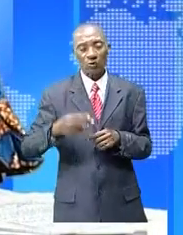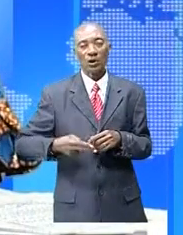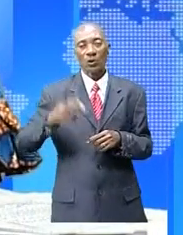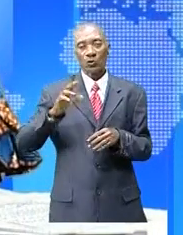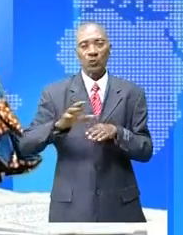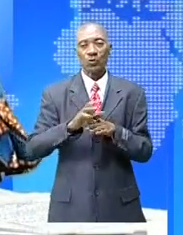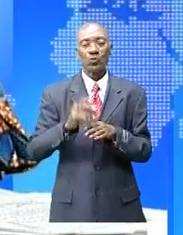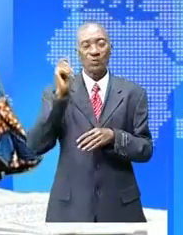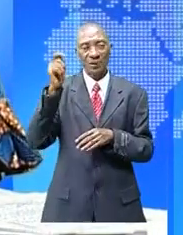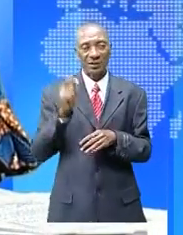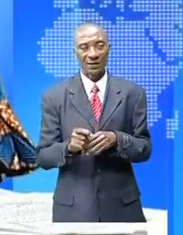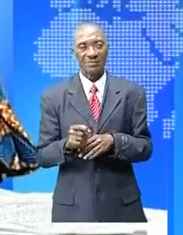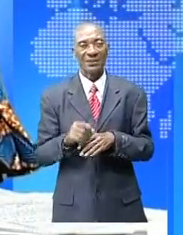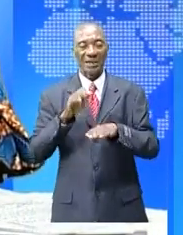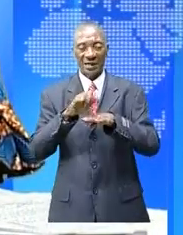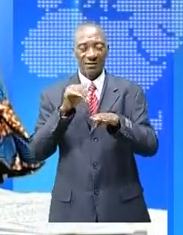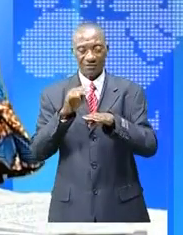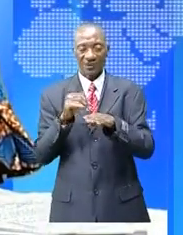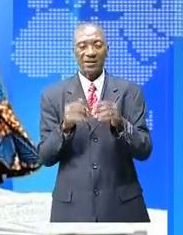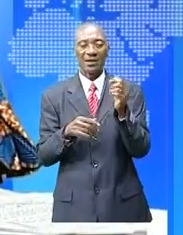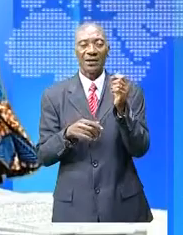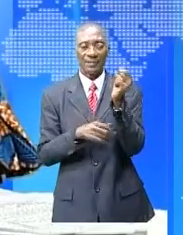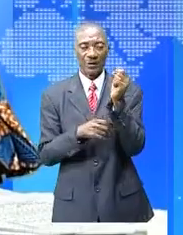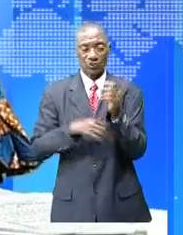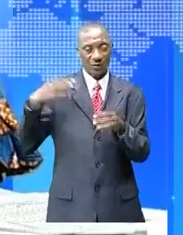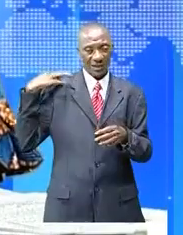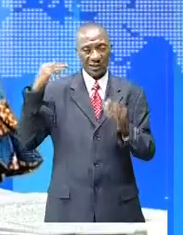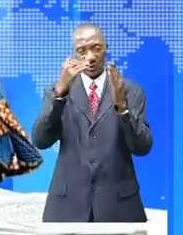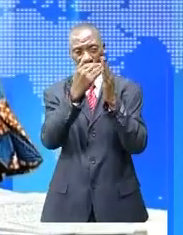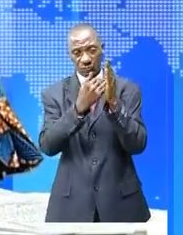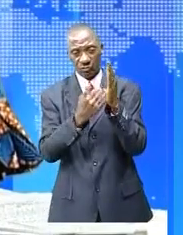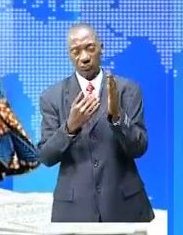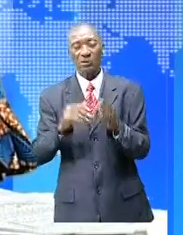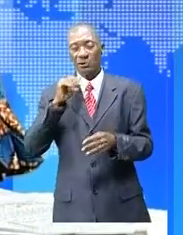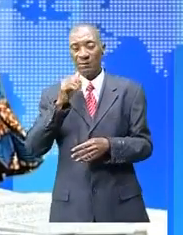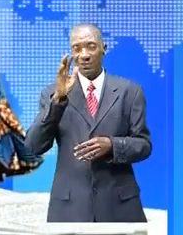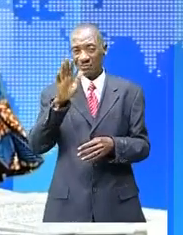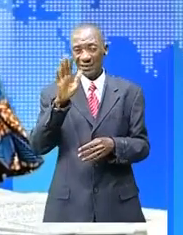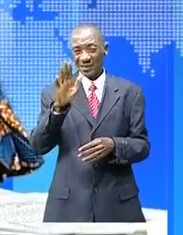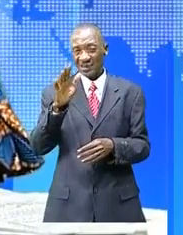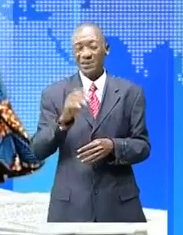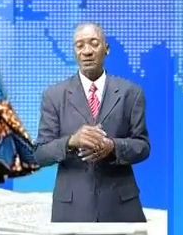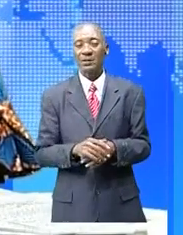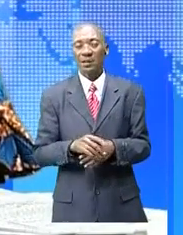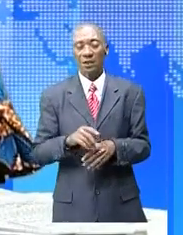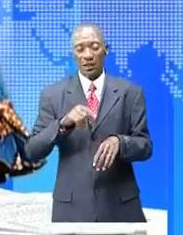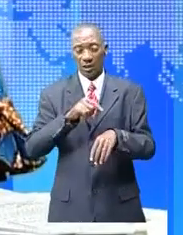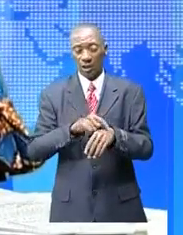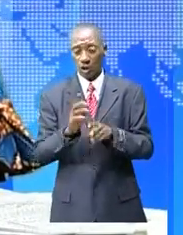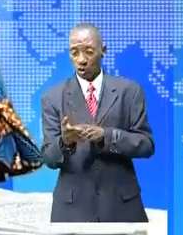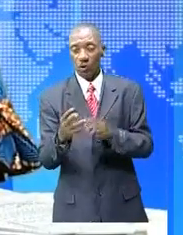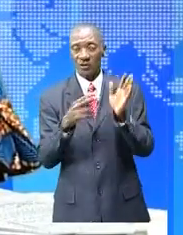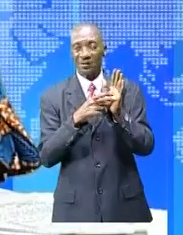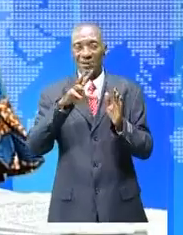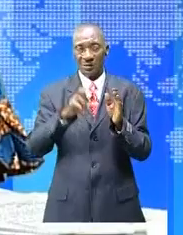invite les candidats greffiers à se présenter dès vendredi 15 janvier 2021 à 7h30 à